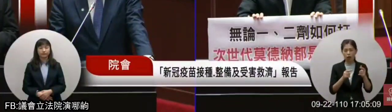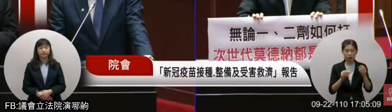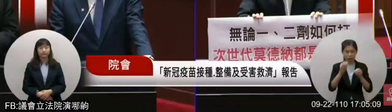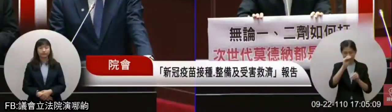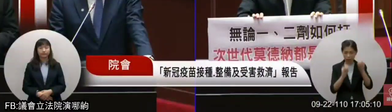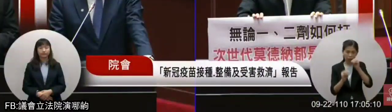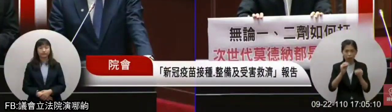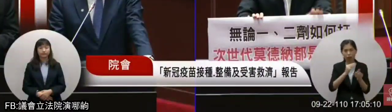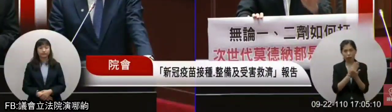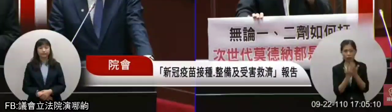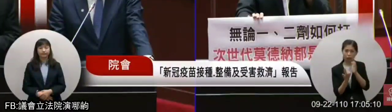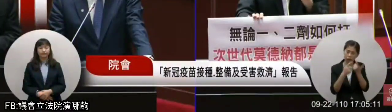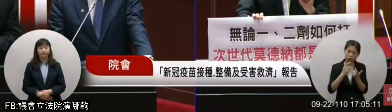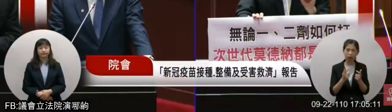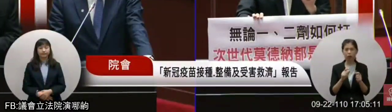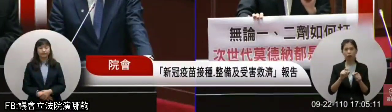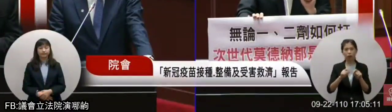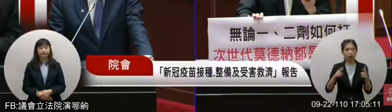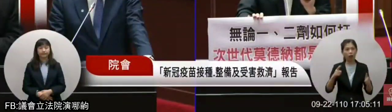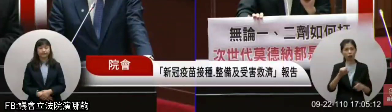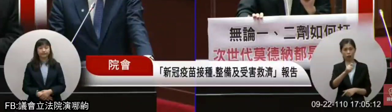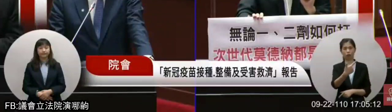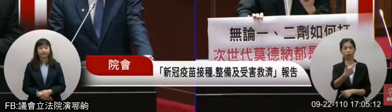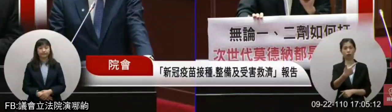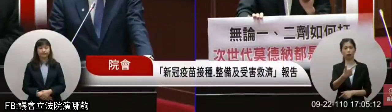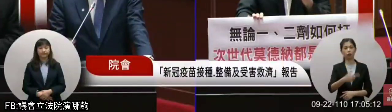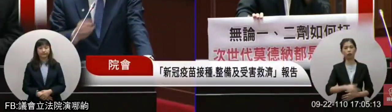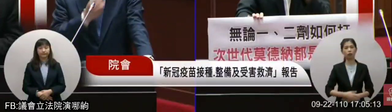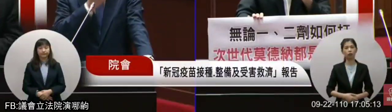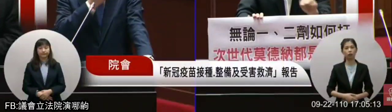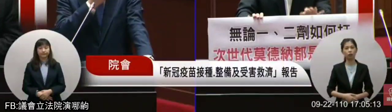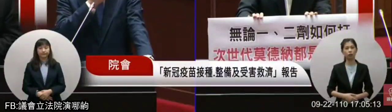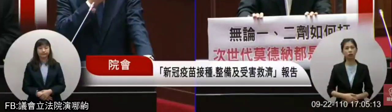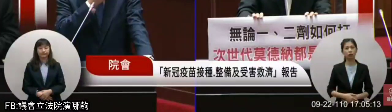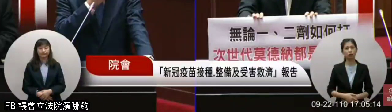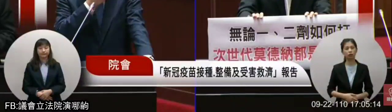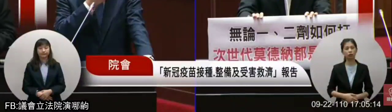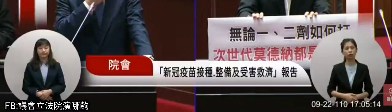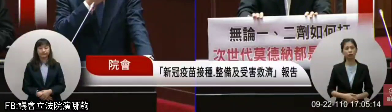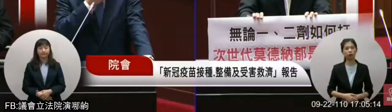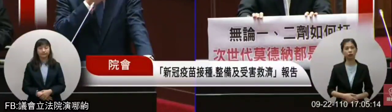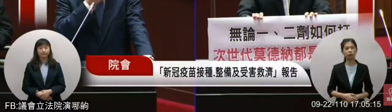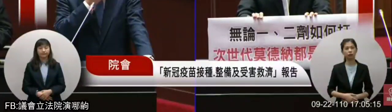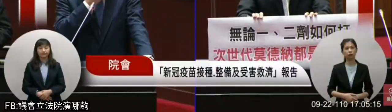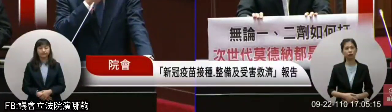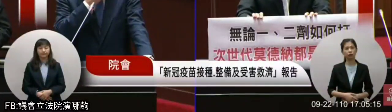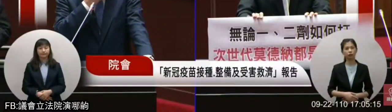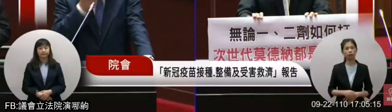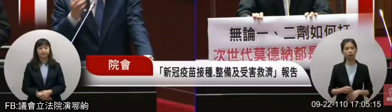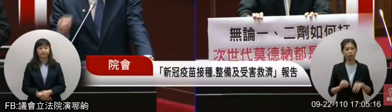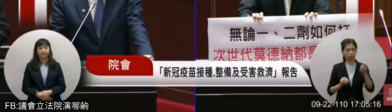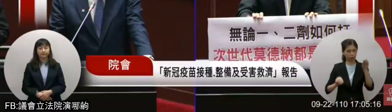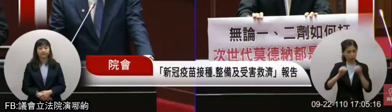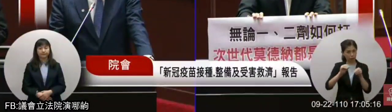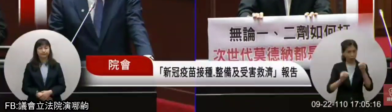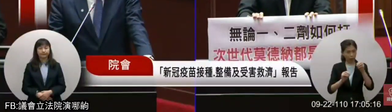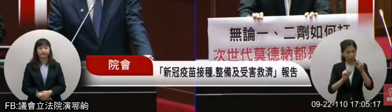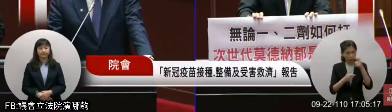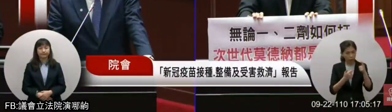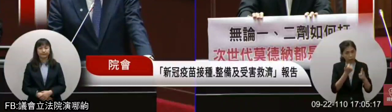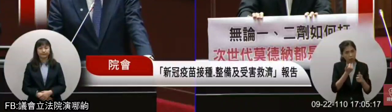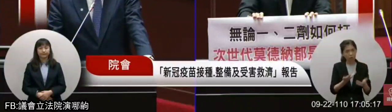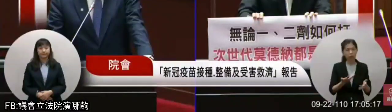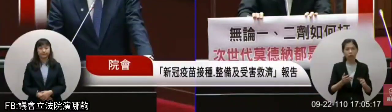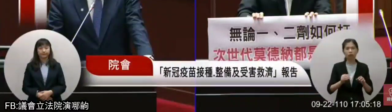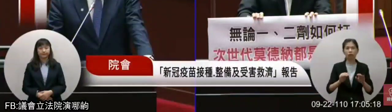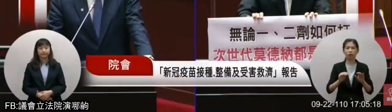呢。这16种组合有多少种组合是可以混打，到现在都还不